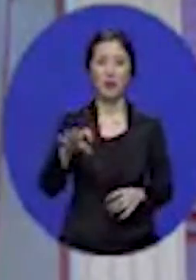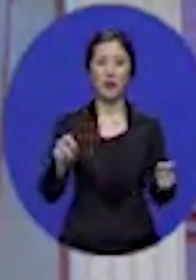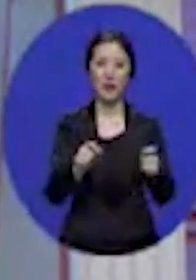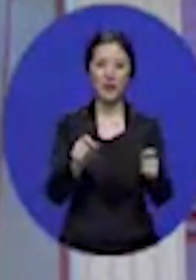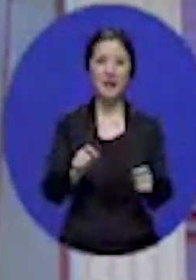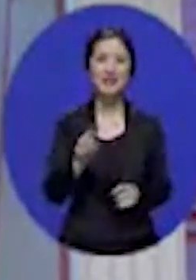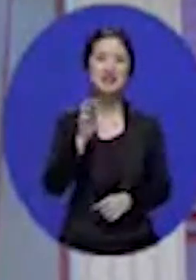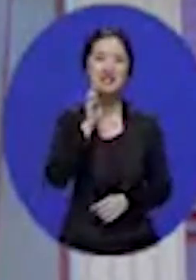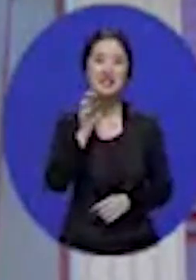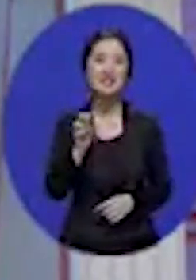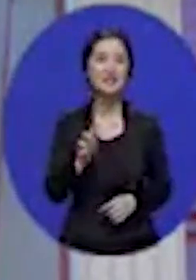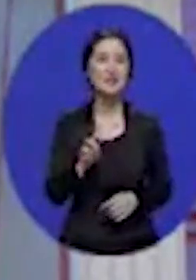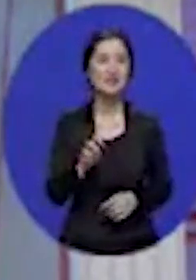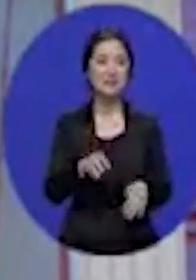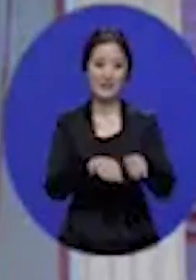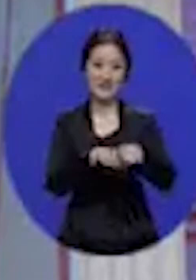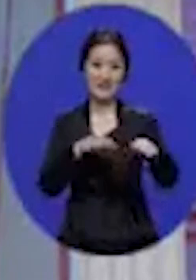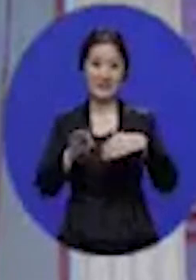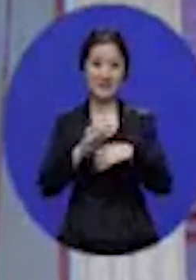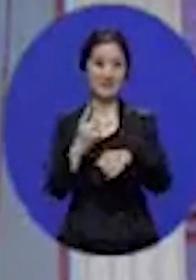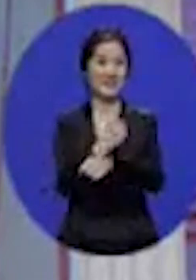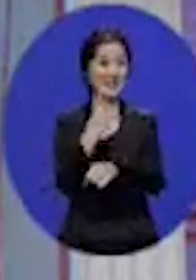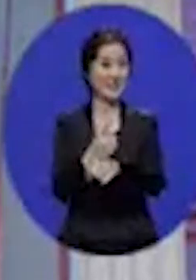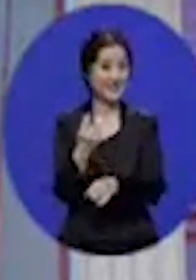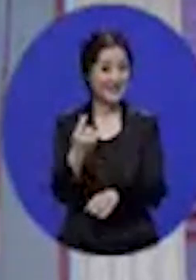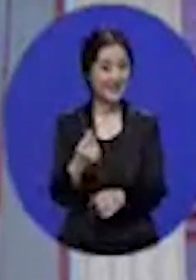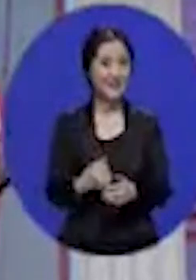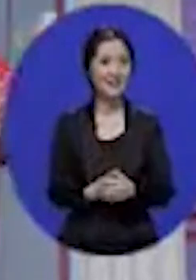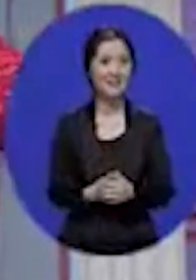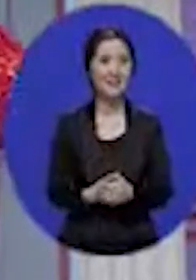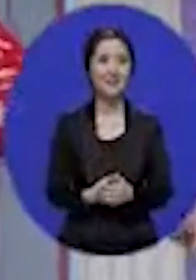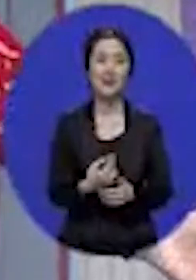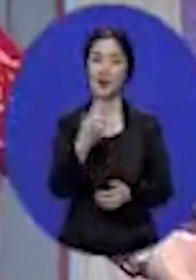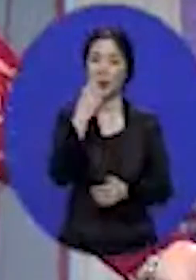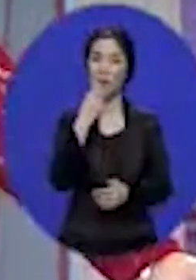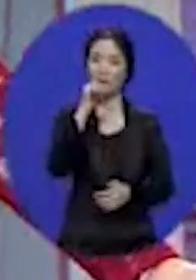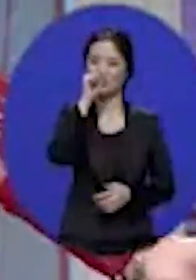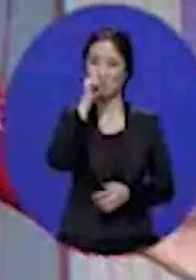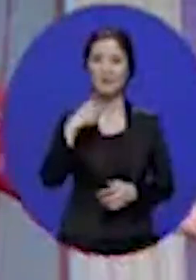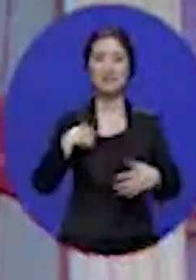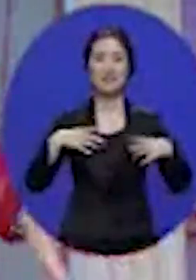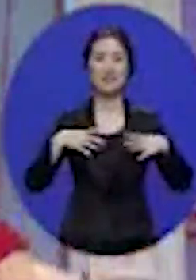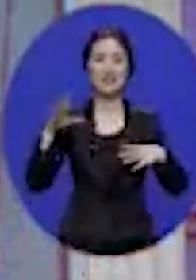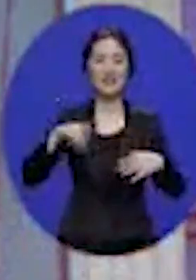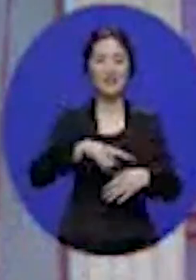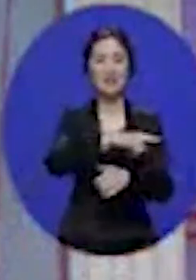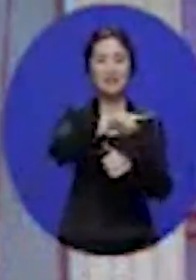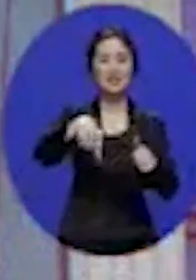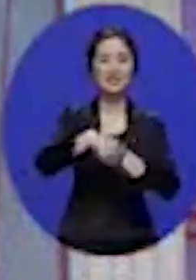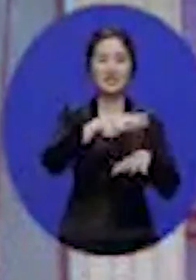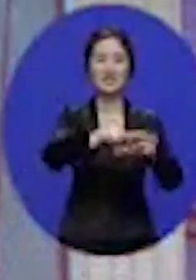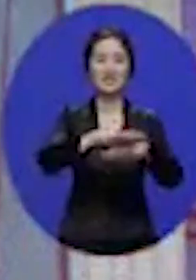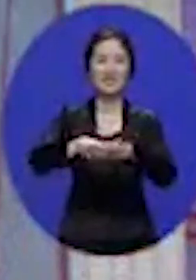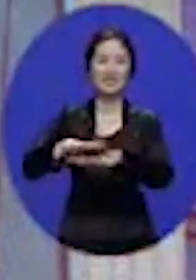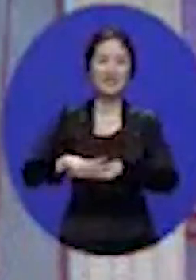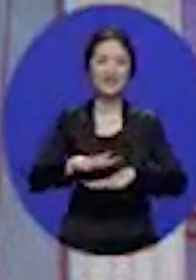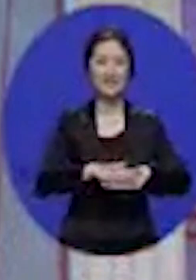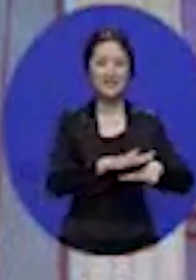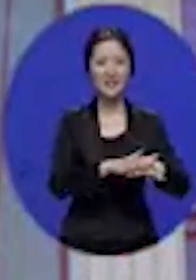새벽에 20분이지 막 그만 시간이잖아. 공기도 되게 좋아. 논두렁 밭두렁 길을 막 가면서 차 맨날 세차해야